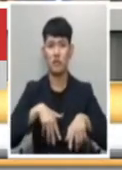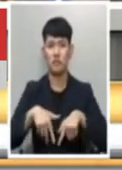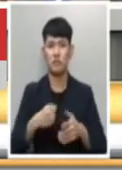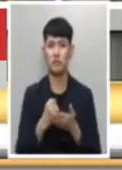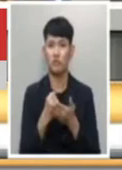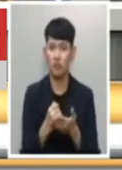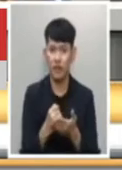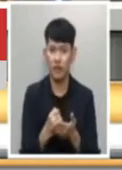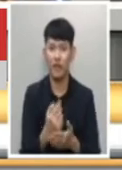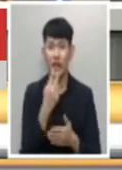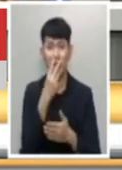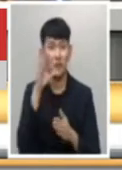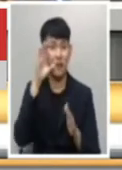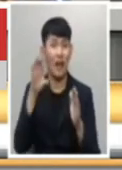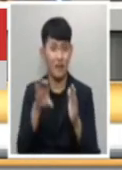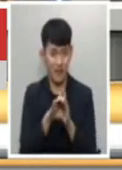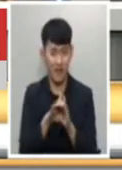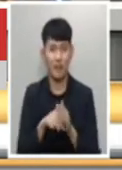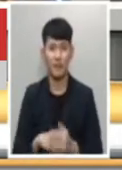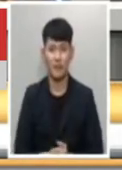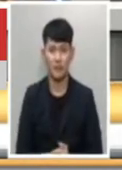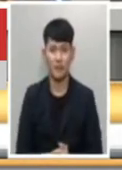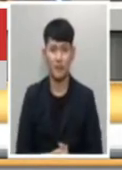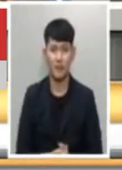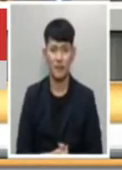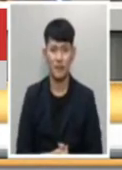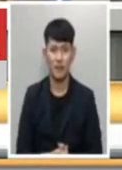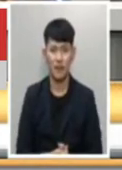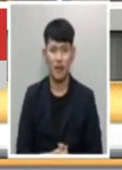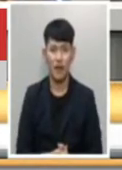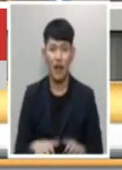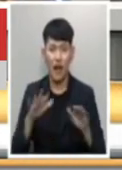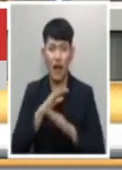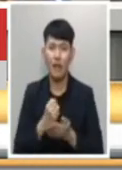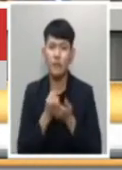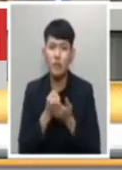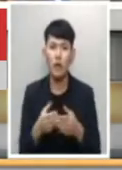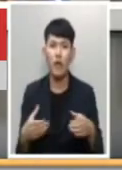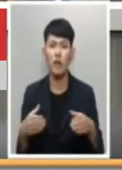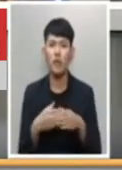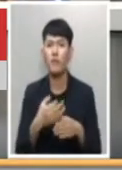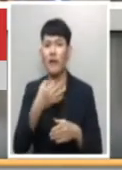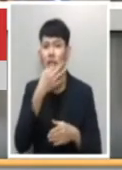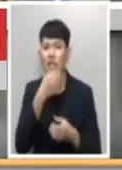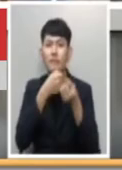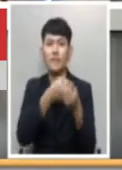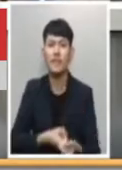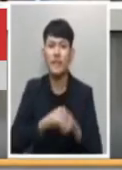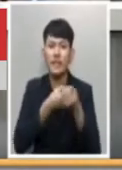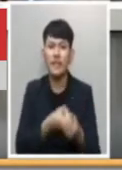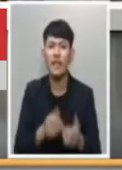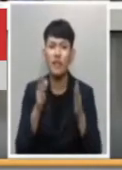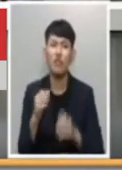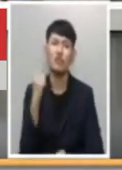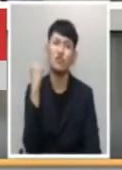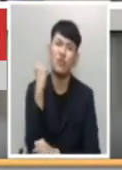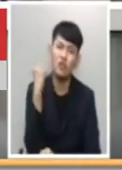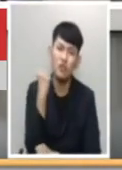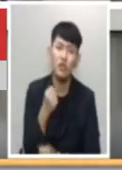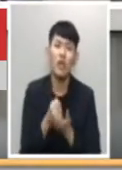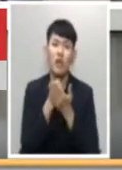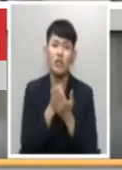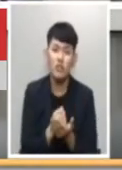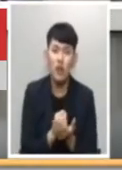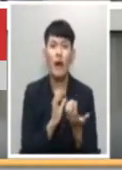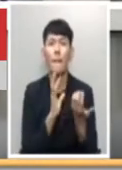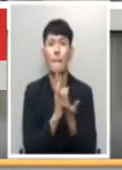เราลดน้ำที่รากหญ้าช่วยเหลือเกษตรกรคนยากคนจนครับให้พืชผลการเกษตรเป็นราคา